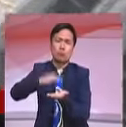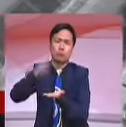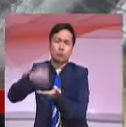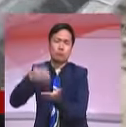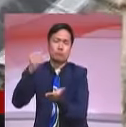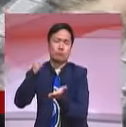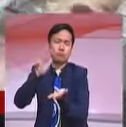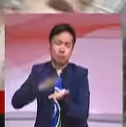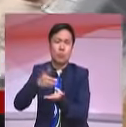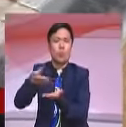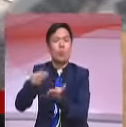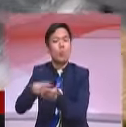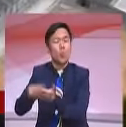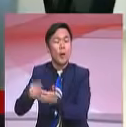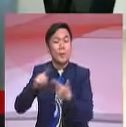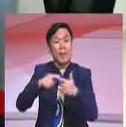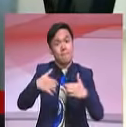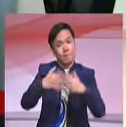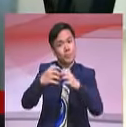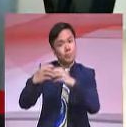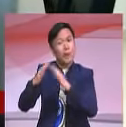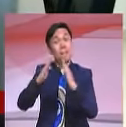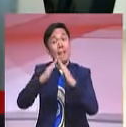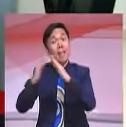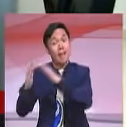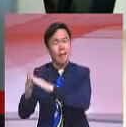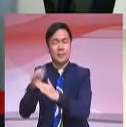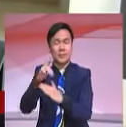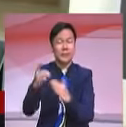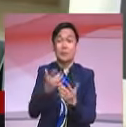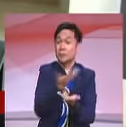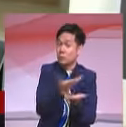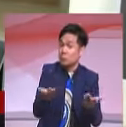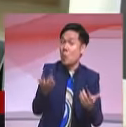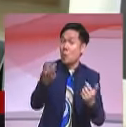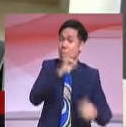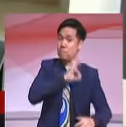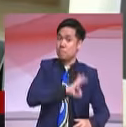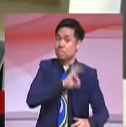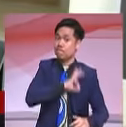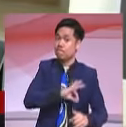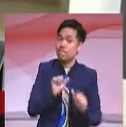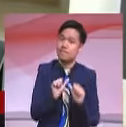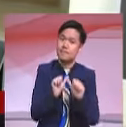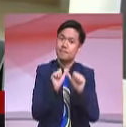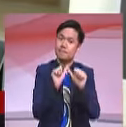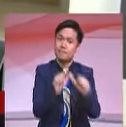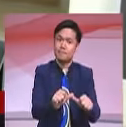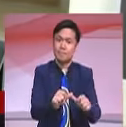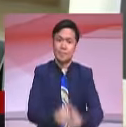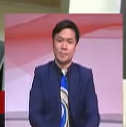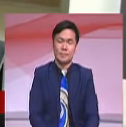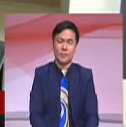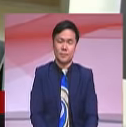dan projek pembangunan semula bandar yang dijangka memberi manfaat untuk jangka panjang.